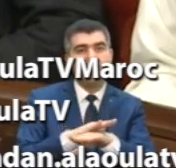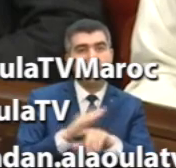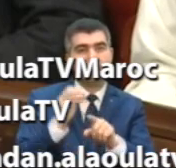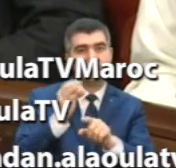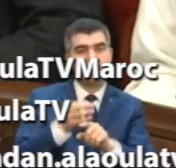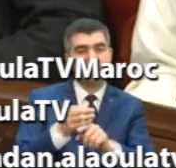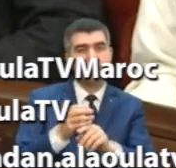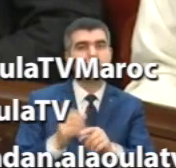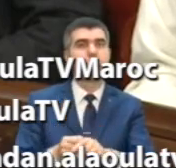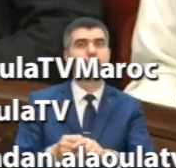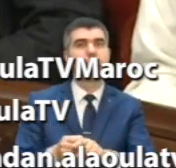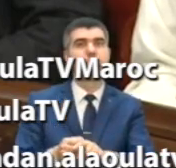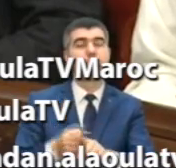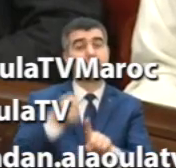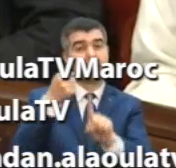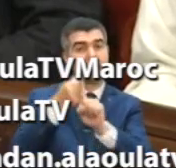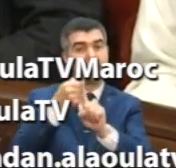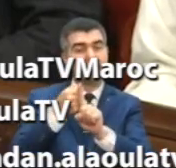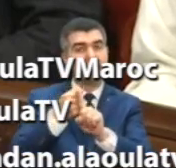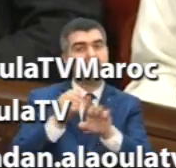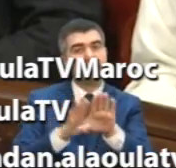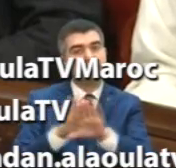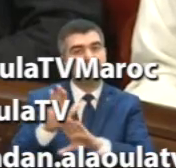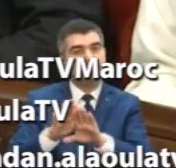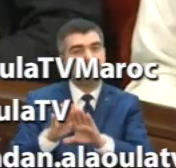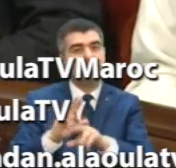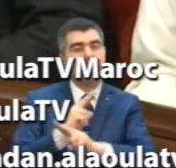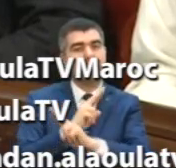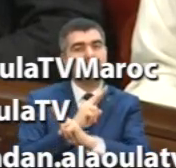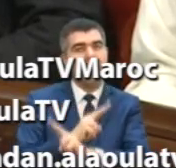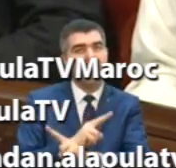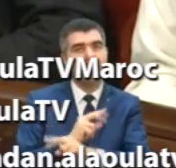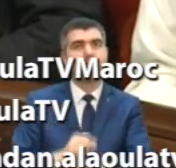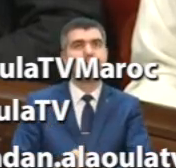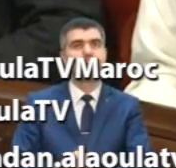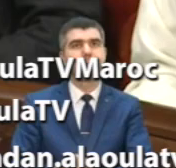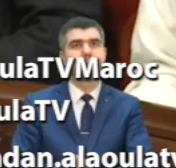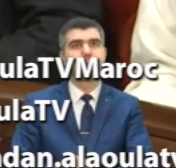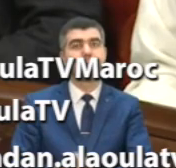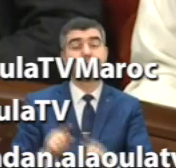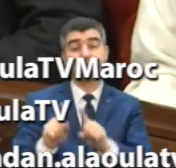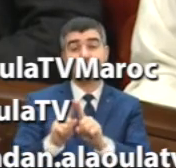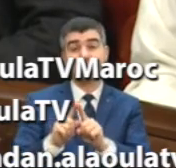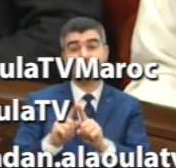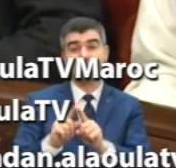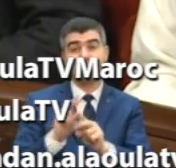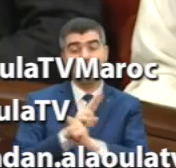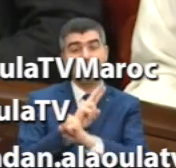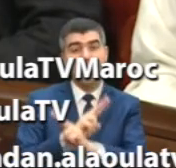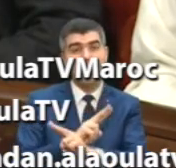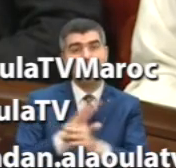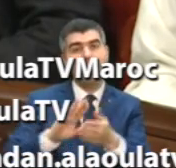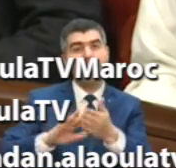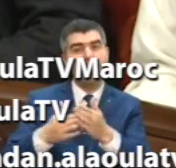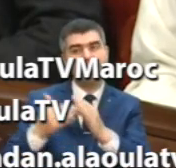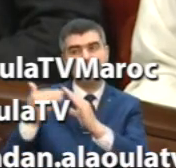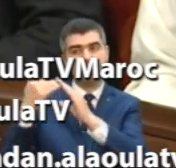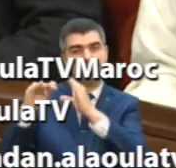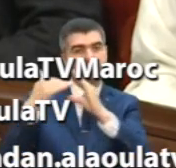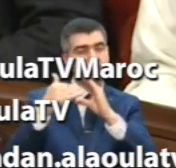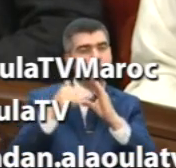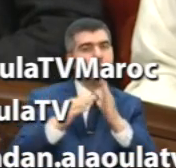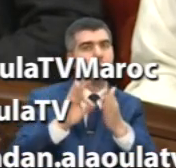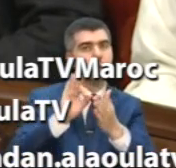على الاشتغال، ولكن ايضا سياسه مرتبطه بالنظام ديال التقاعدي. فالنظام ديال المعاشات يحول لجميع المتقاعدين بدون